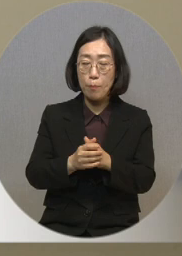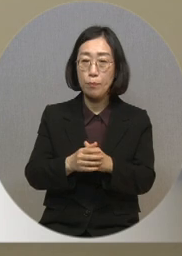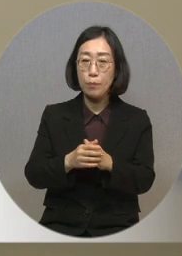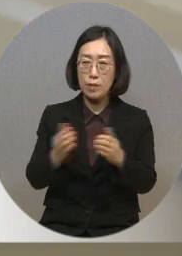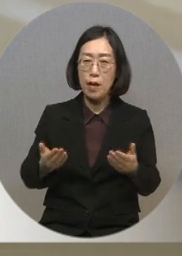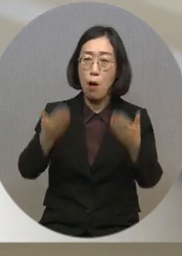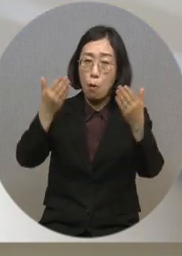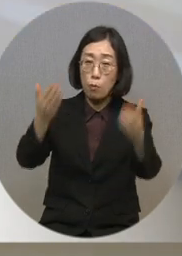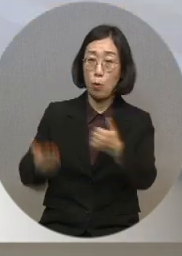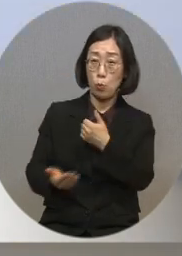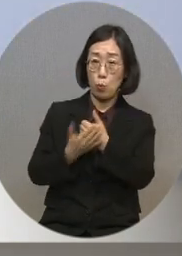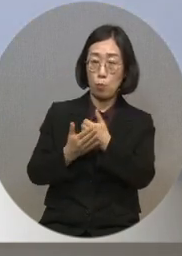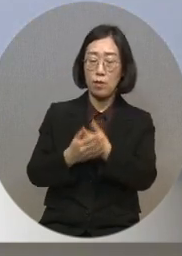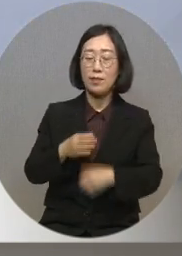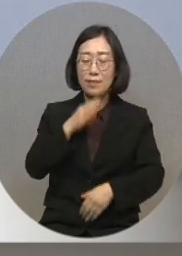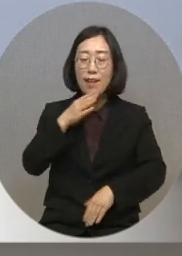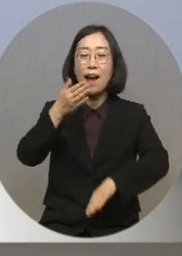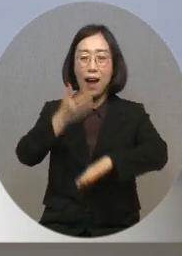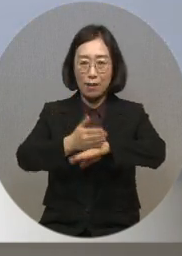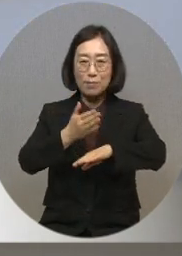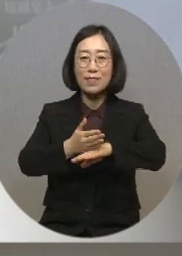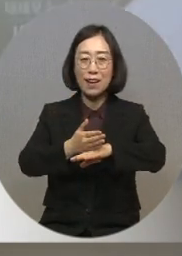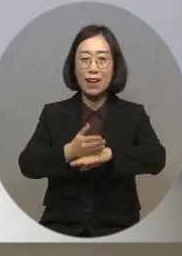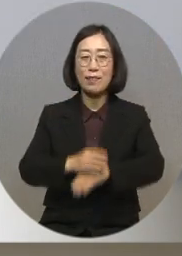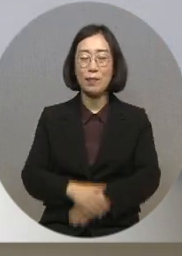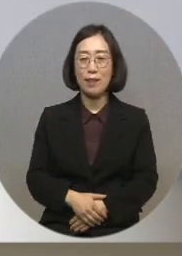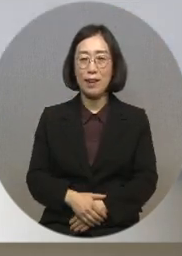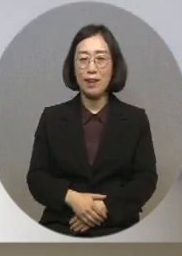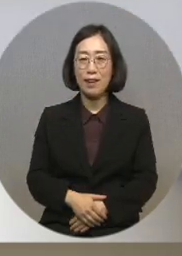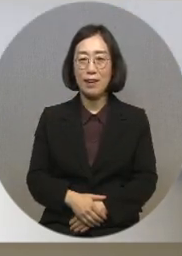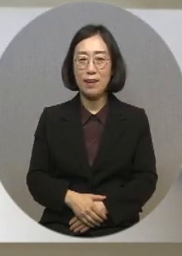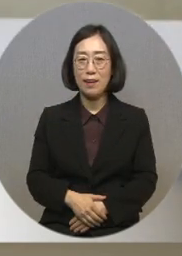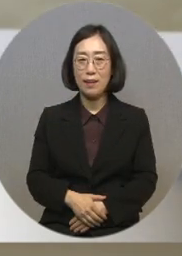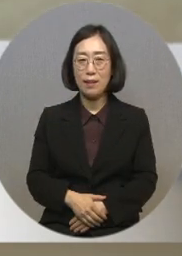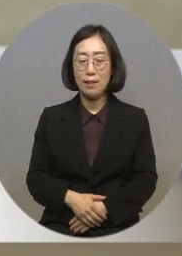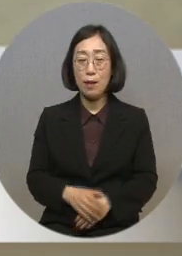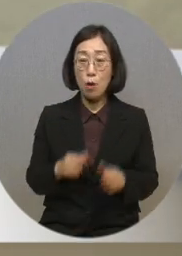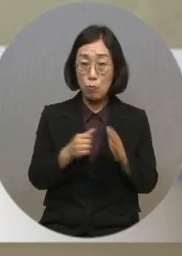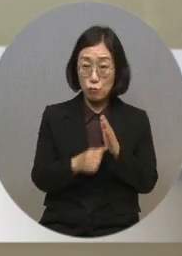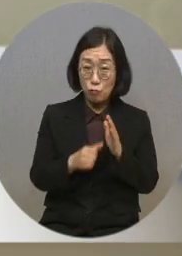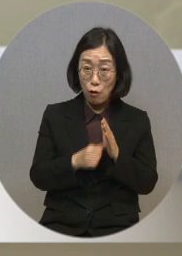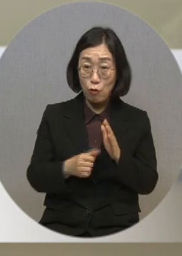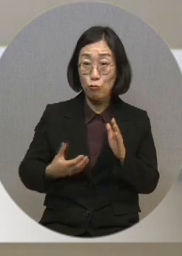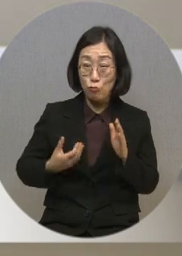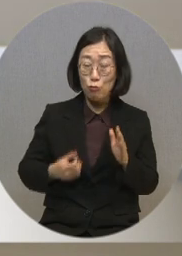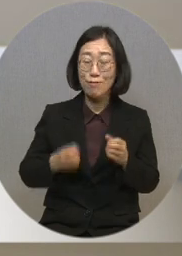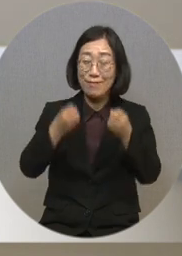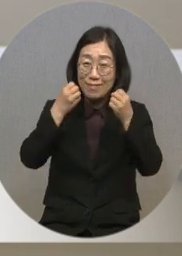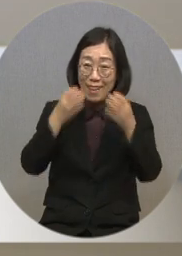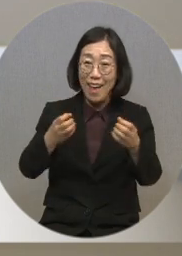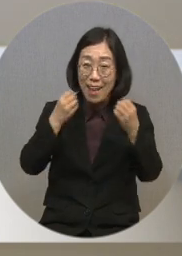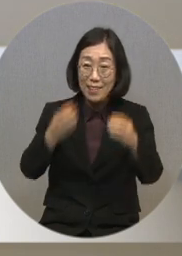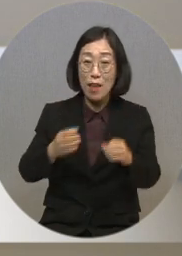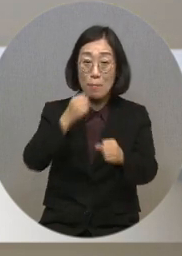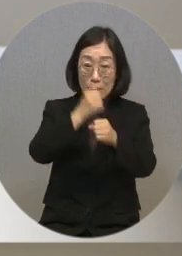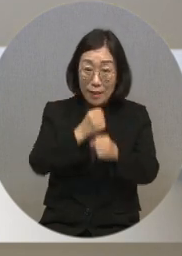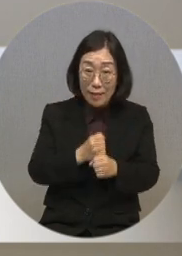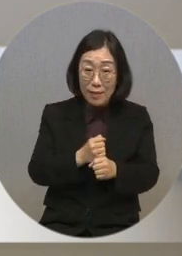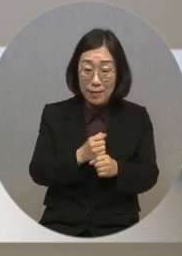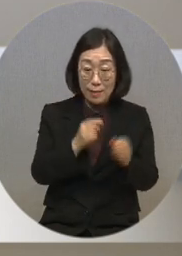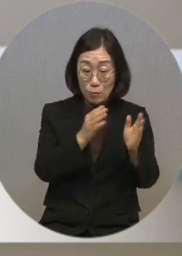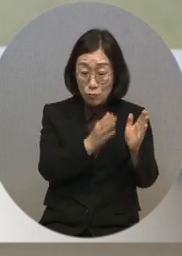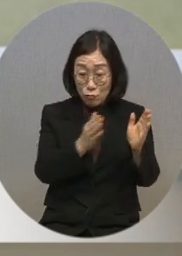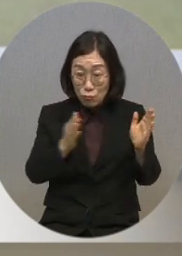있는 거에서 많은 감사한 마음을 갖고 있습니다. 제품의 신선한 과정의 그 제조